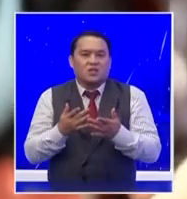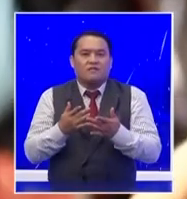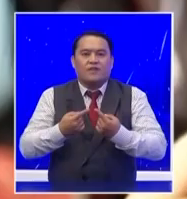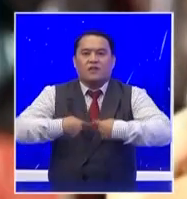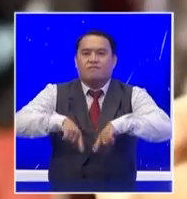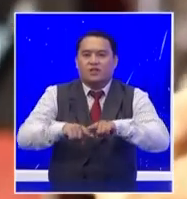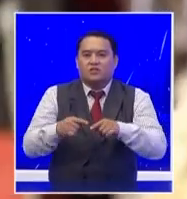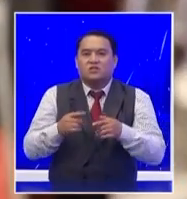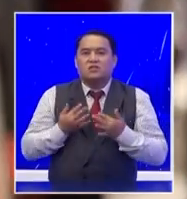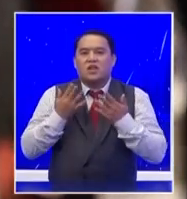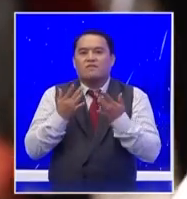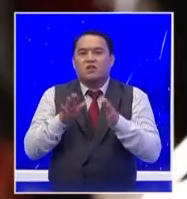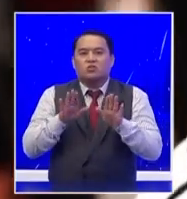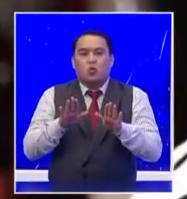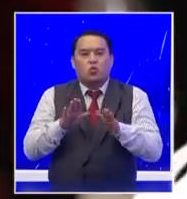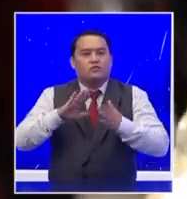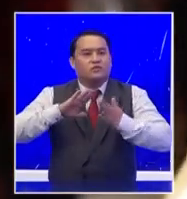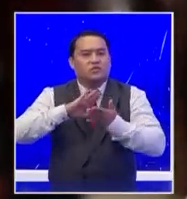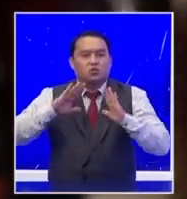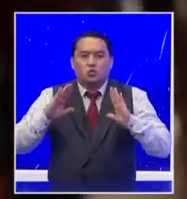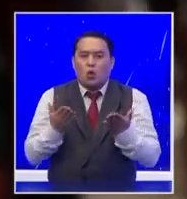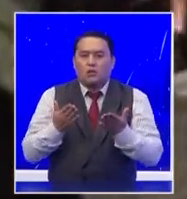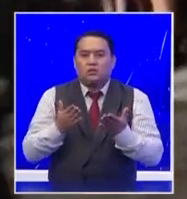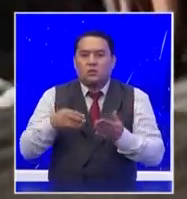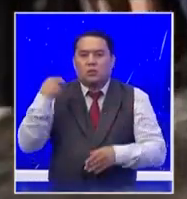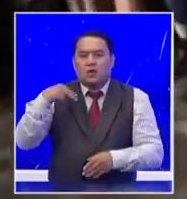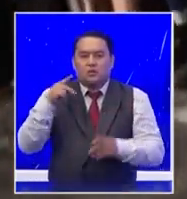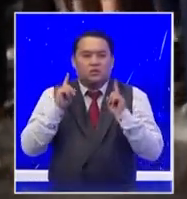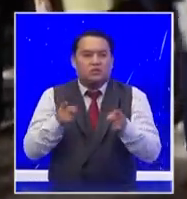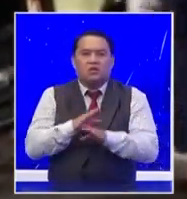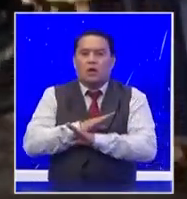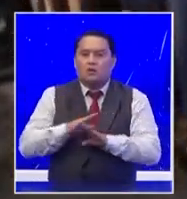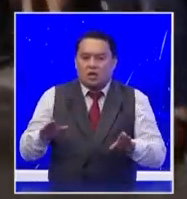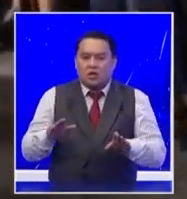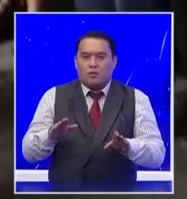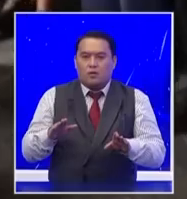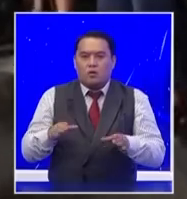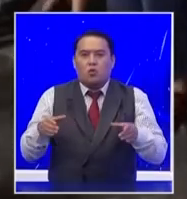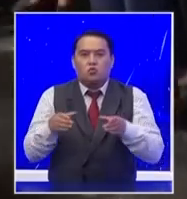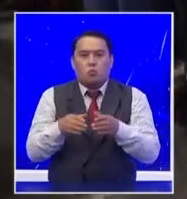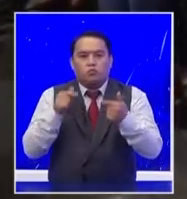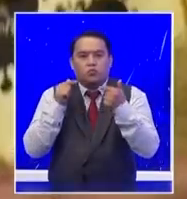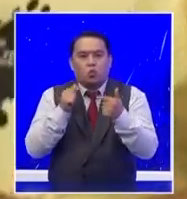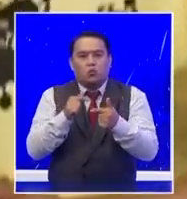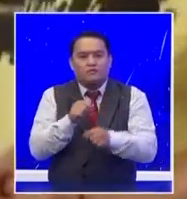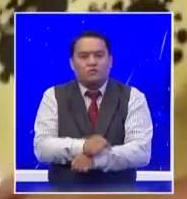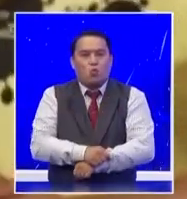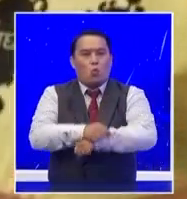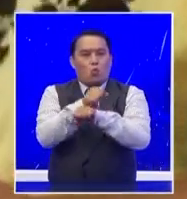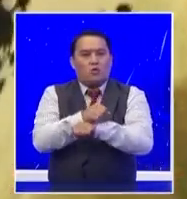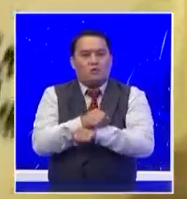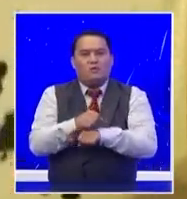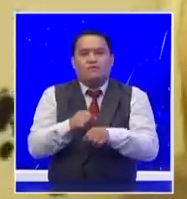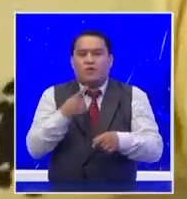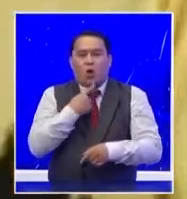федералов, заявив, что они лишь усугубляют ситуацию. Но Трамп с этим не согласен. В Портленде протестующие вступили в столкновение с